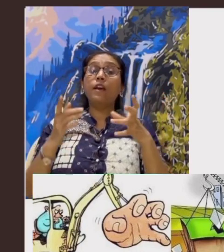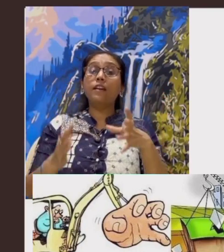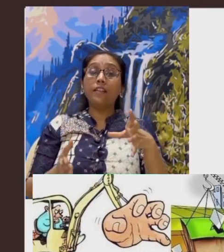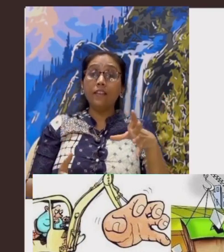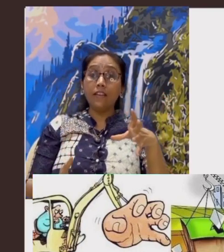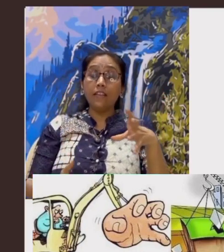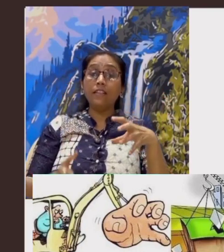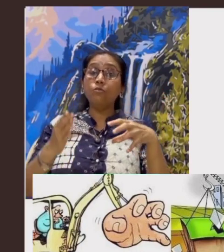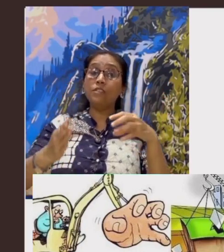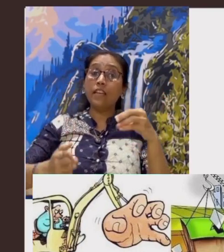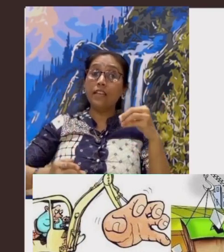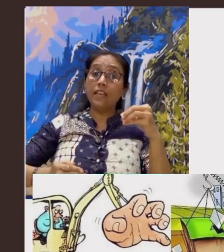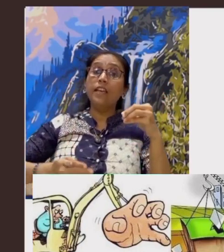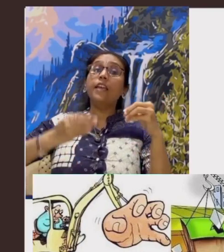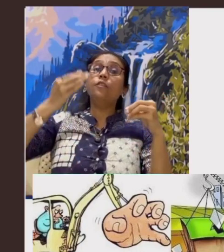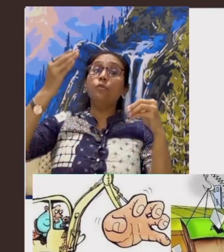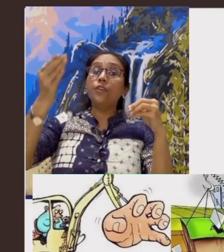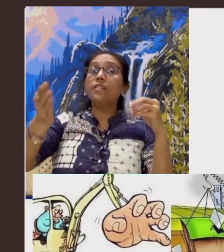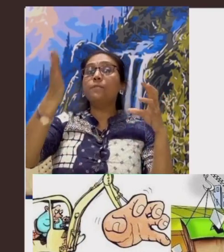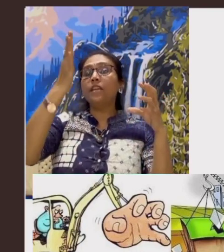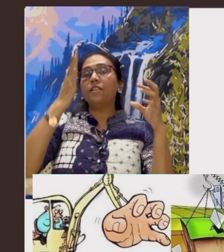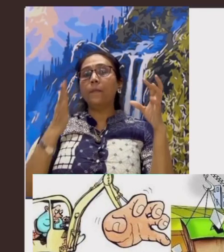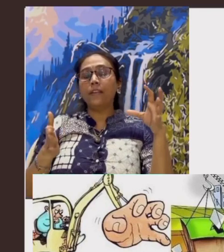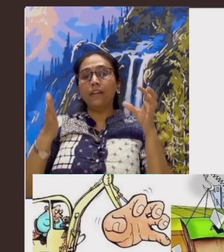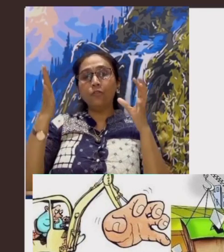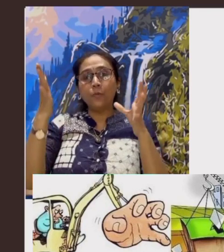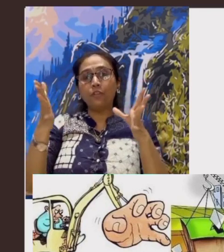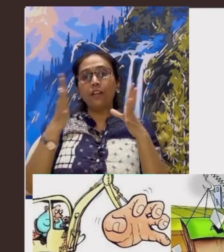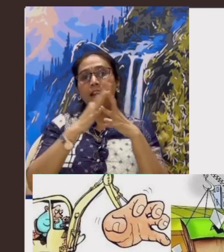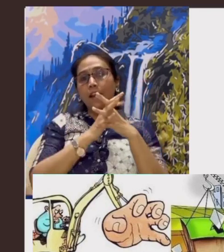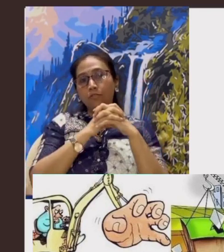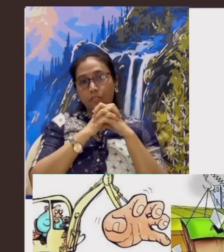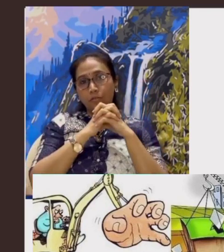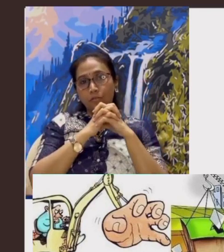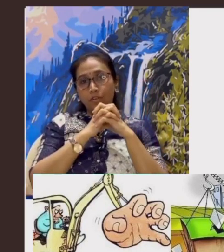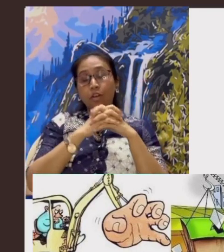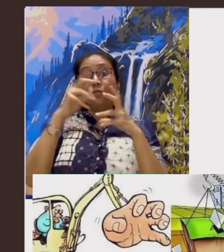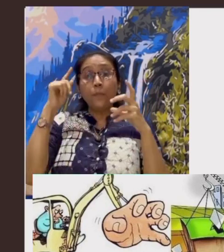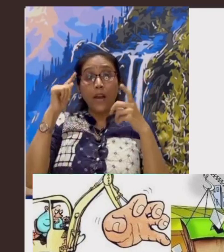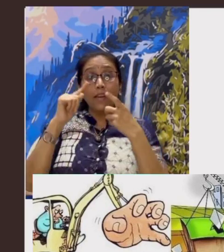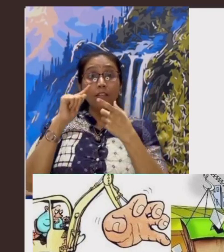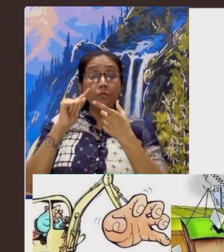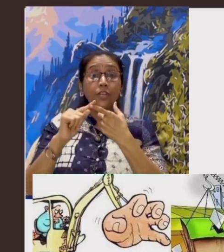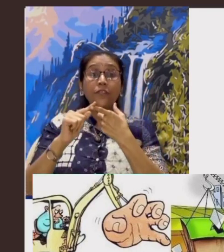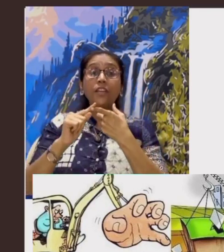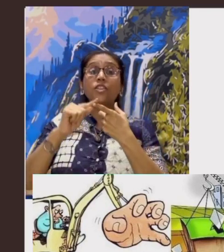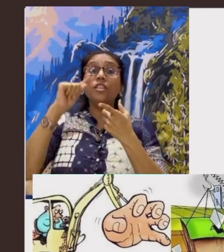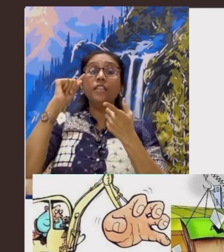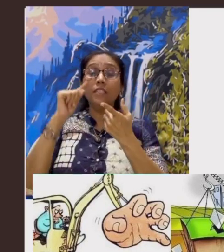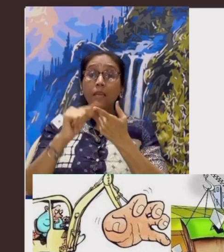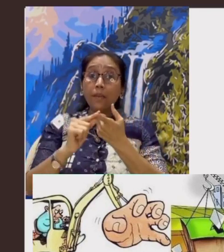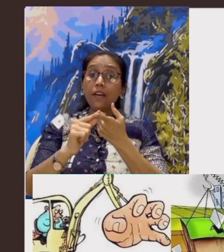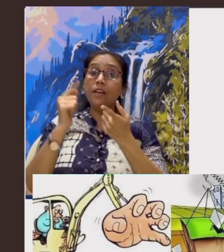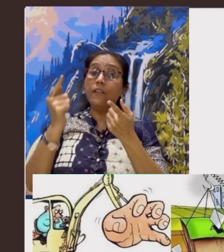एक्वायर करने वाले हैं तो उसके लिए एक नोटिस भेजना पड़ेगा उस पर्टिकुलर लैंड ओनर को. सो प्रायर नोटिफिकेशन